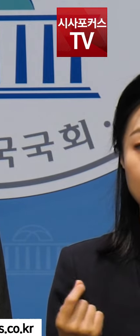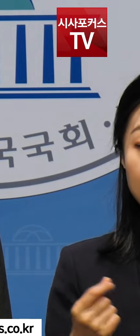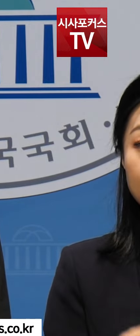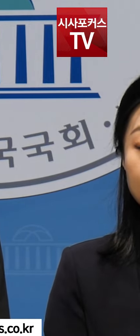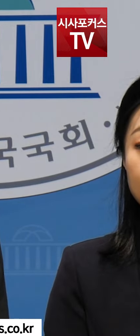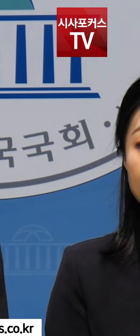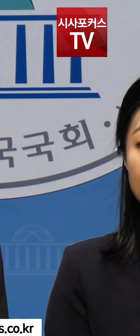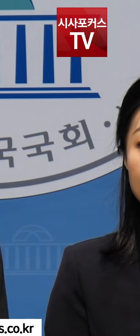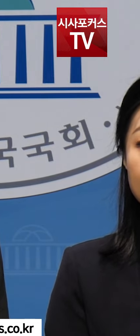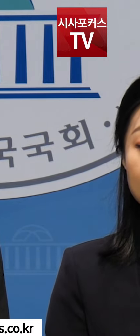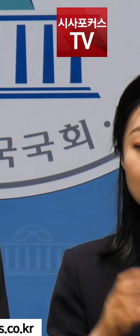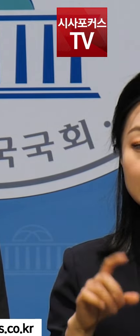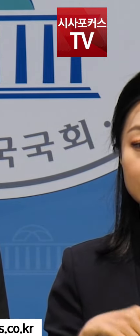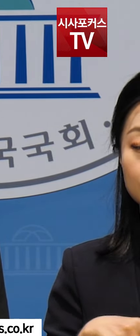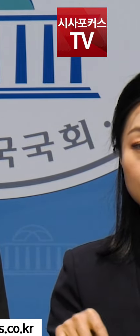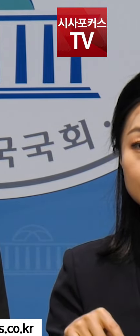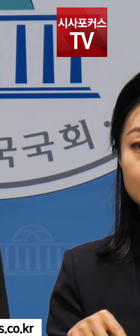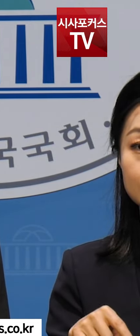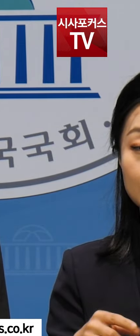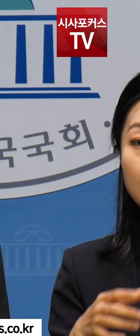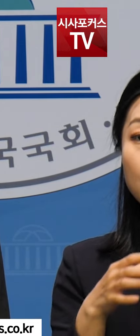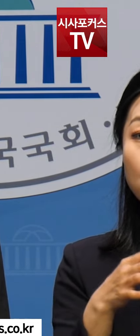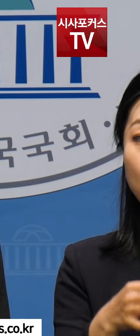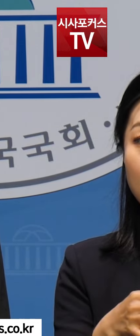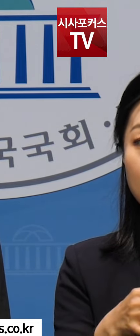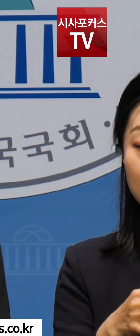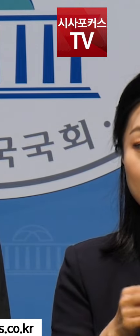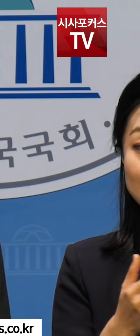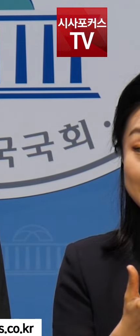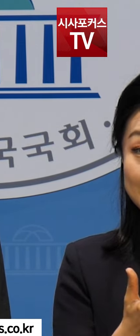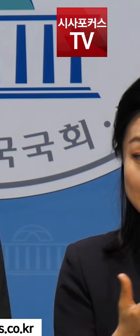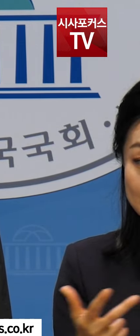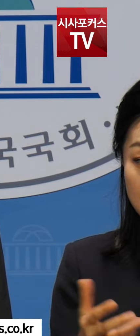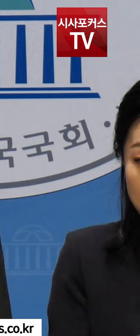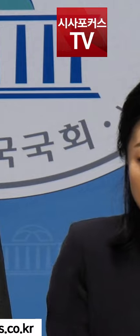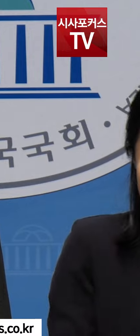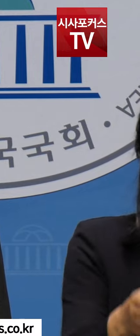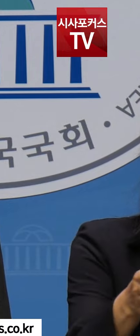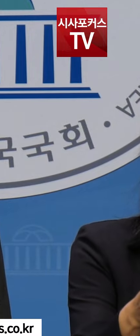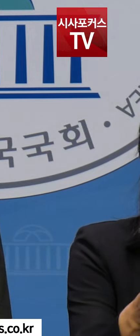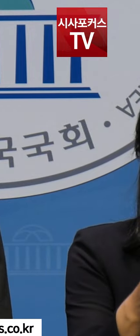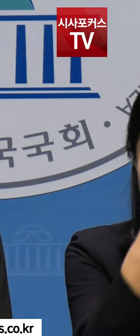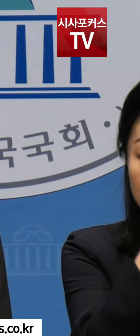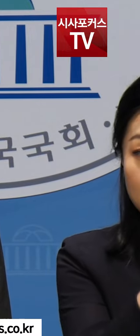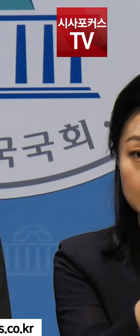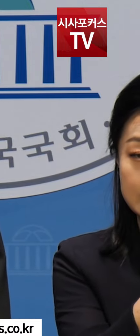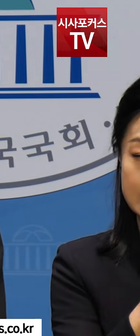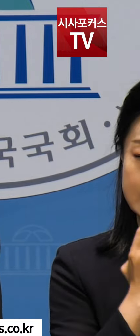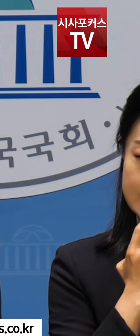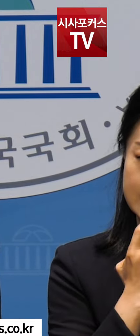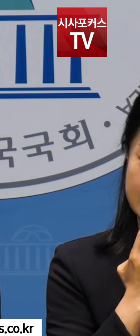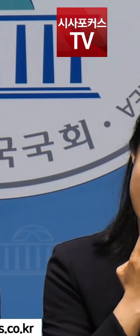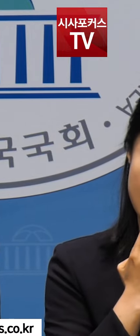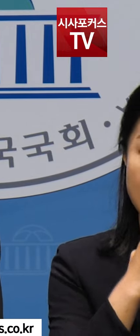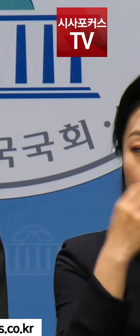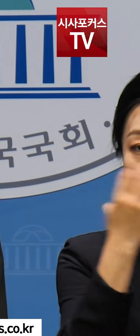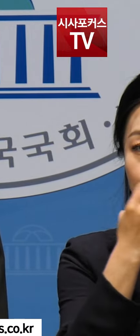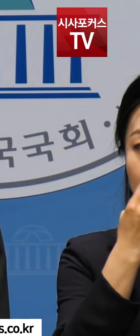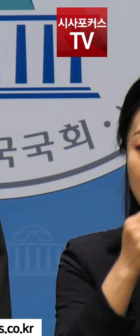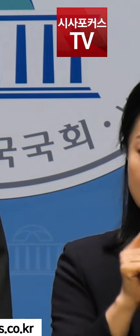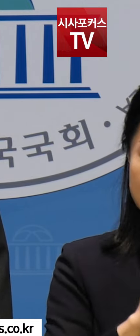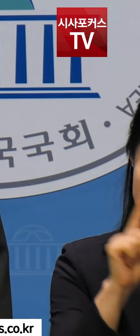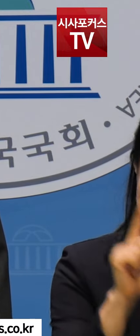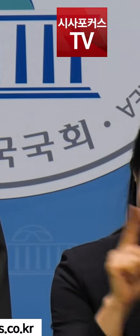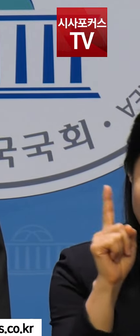사법적 정의보다는 정치적 타격을 목적으로 하는 이재명 전 대표에 대한 검찰의 집요하고 악랄한 수사와